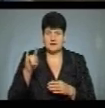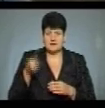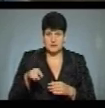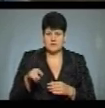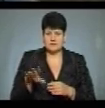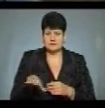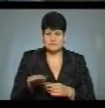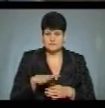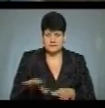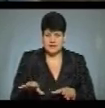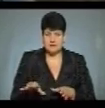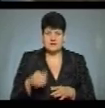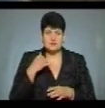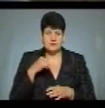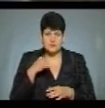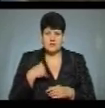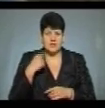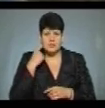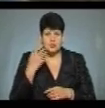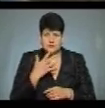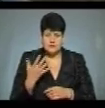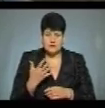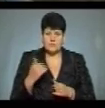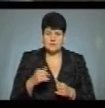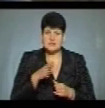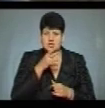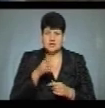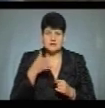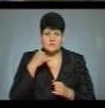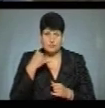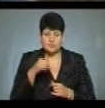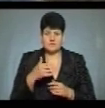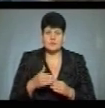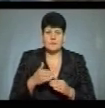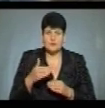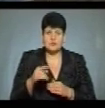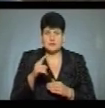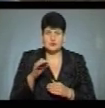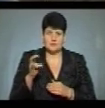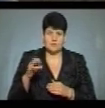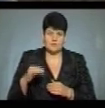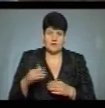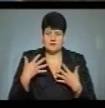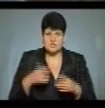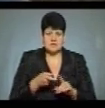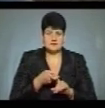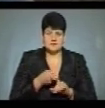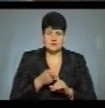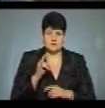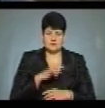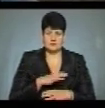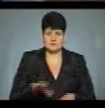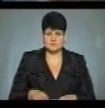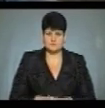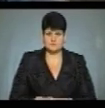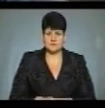було зони. І він вже дзвонив, я вже не чула. А тоді за якийсь час я дзвоню знову до нього, він вже поза зоною. І вже більше зв'язку з дитиною ми не мали. Такого